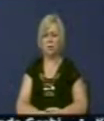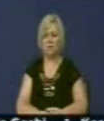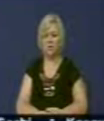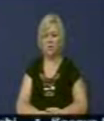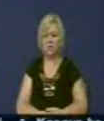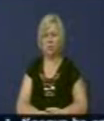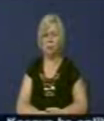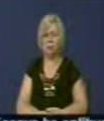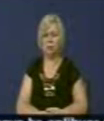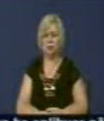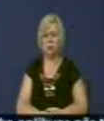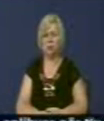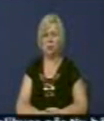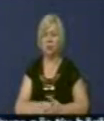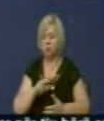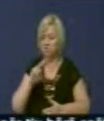tillë, edhe